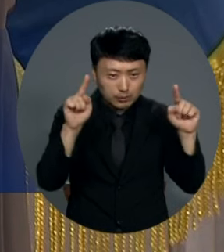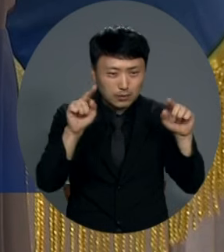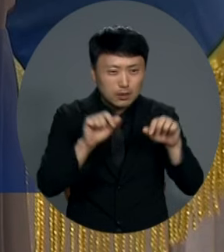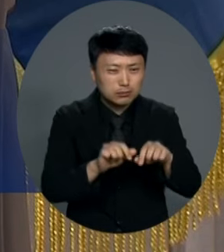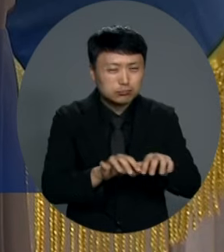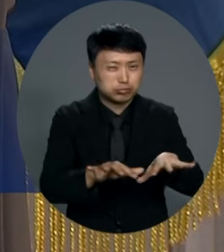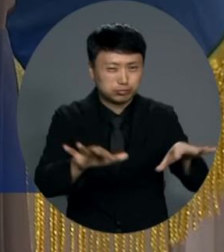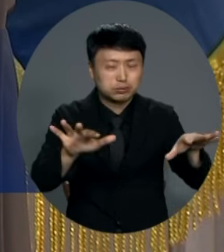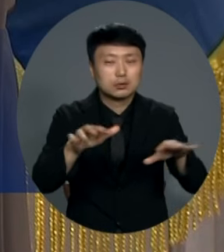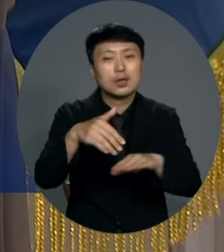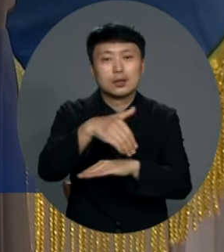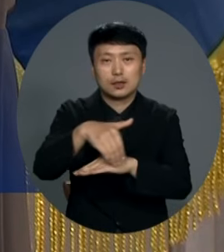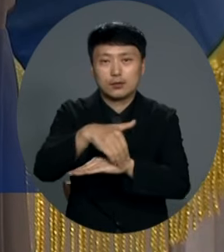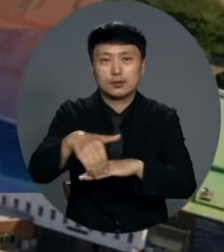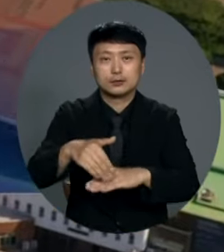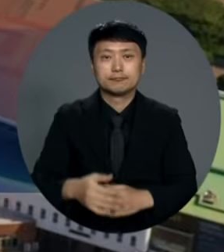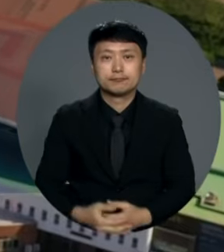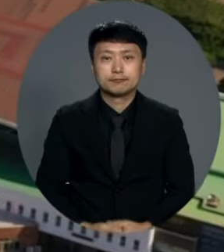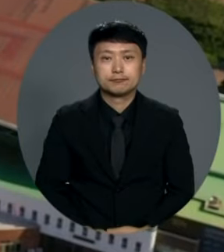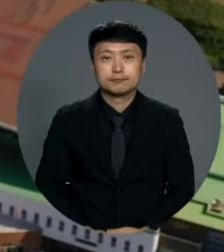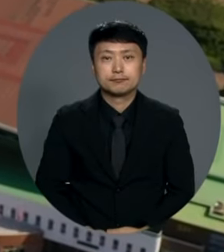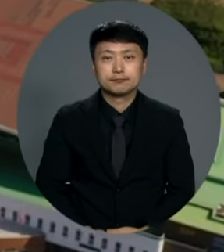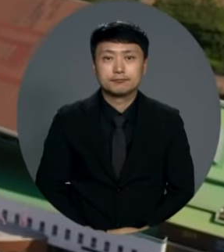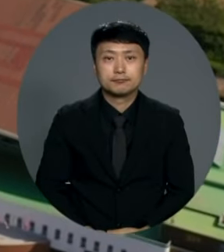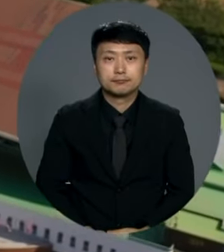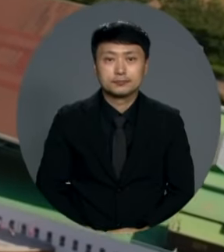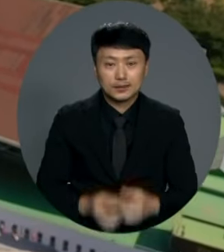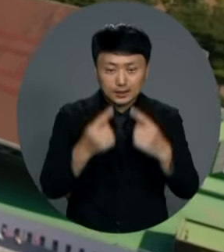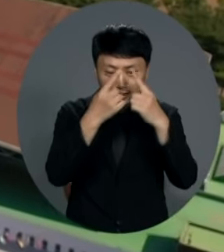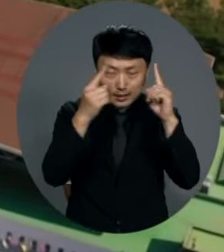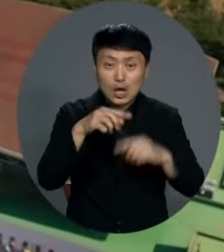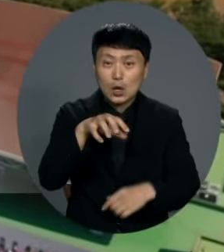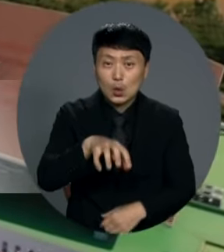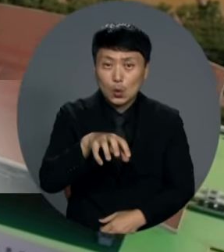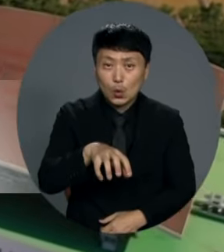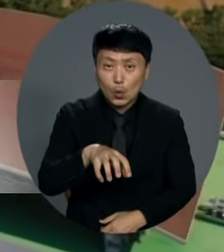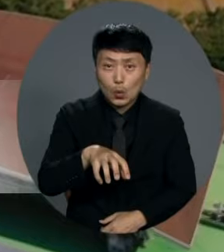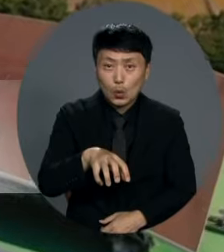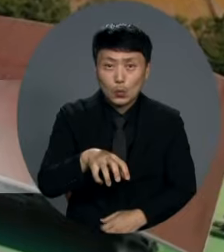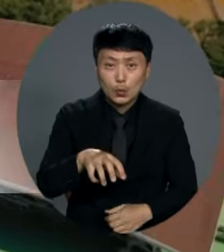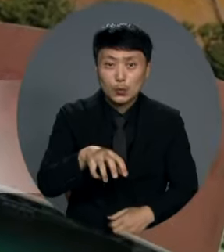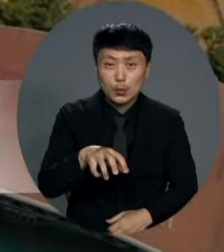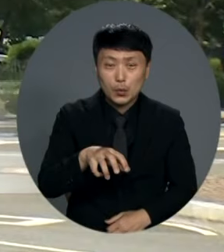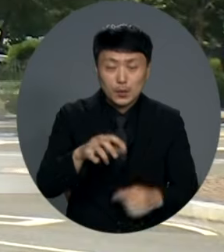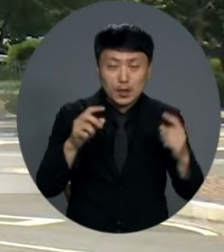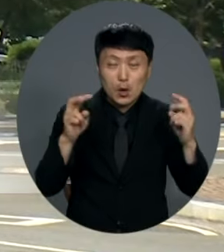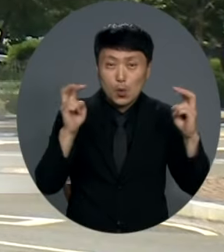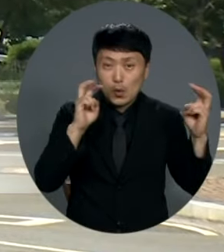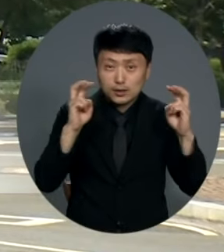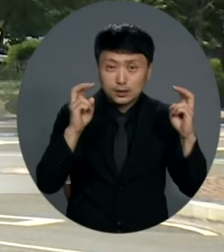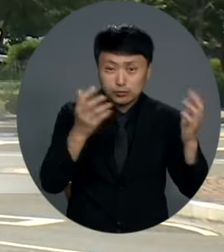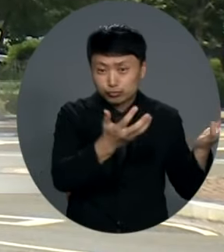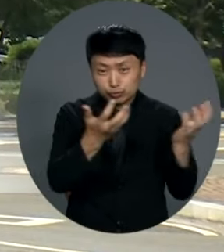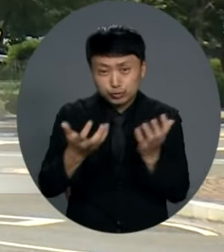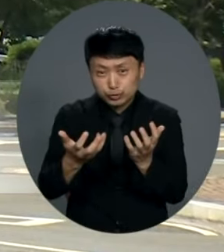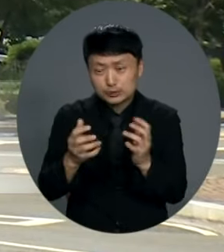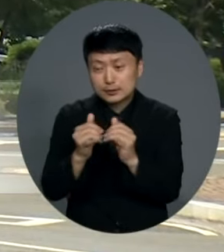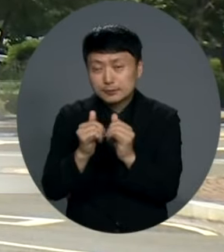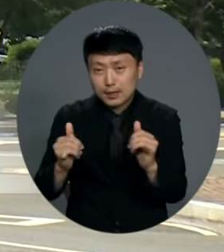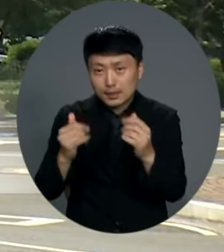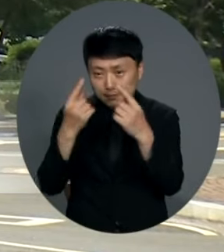국내외의 여러 대학으로. 또 대학 부지를 활용한 기업 혁신 파크 조성을 시작으로 기업과 주민